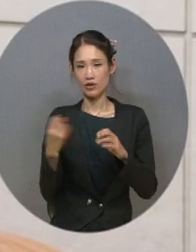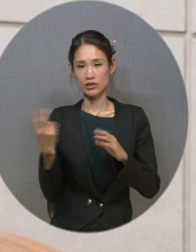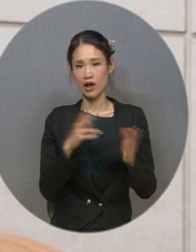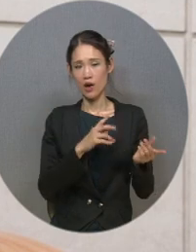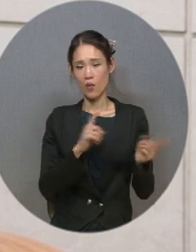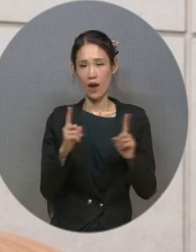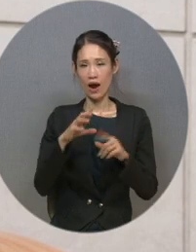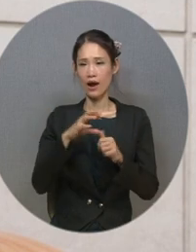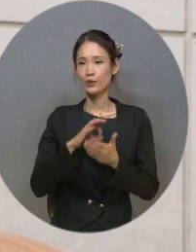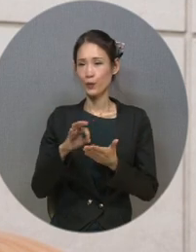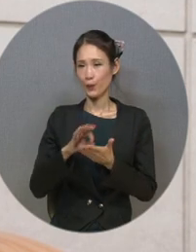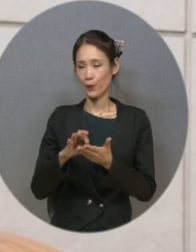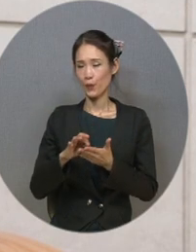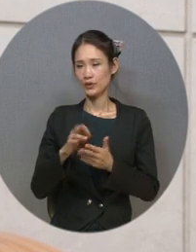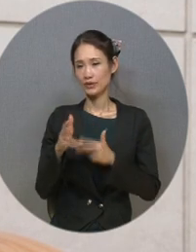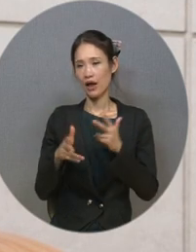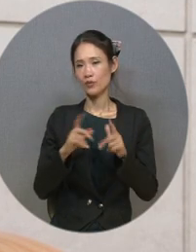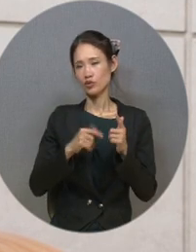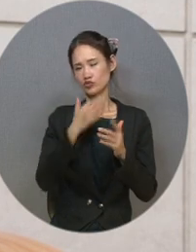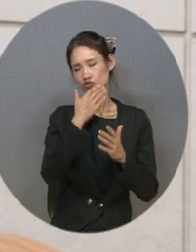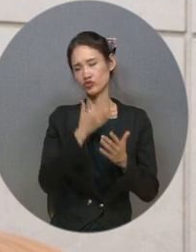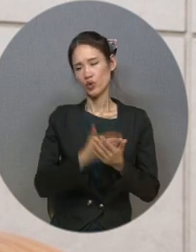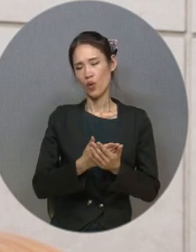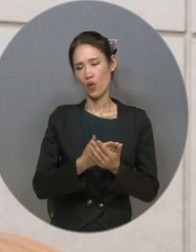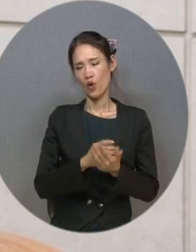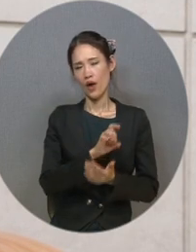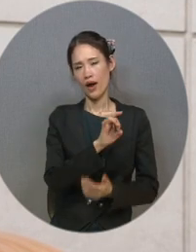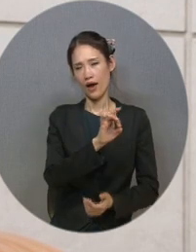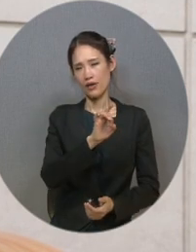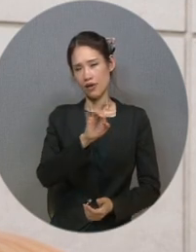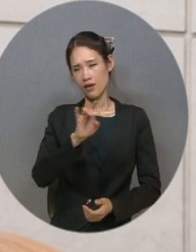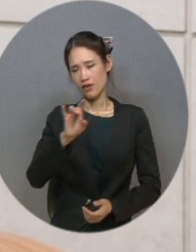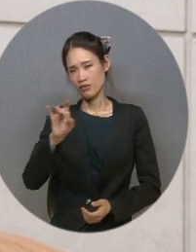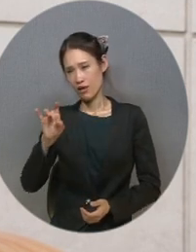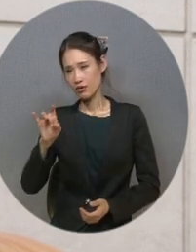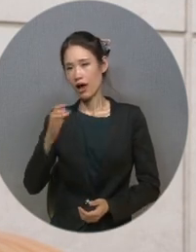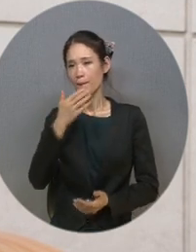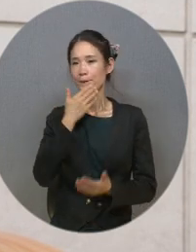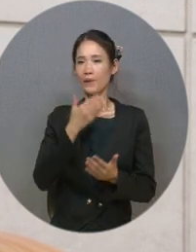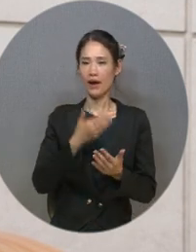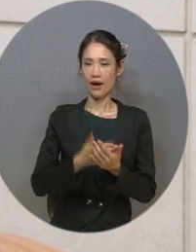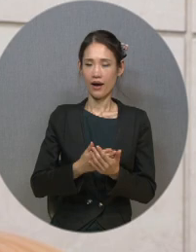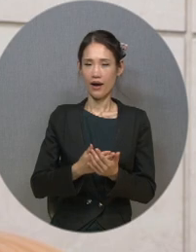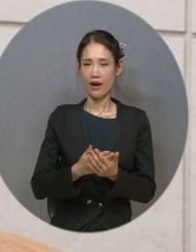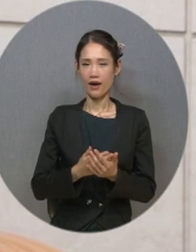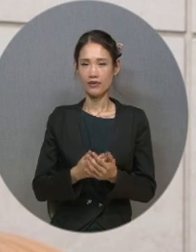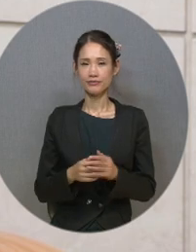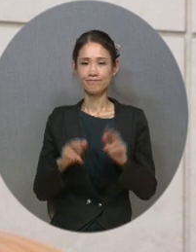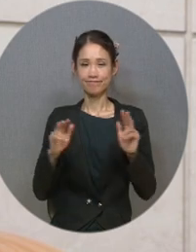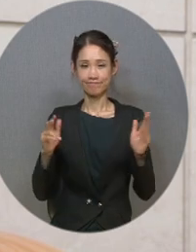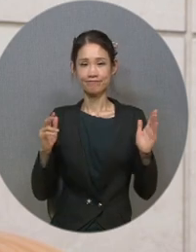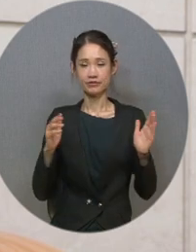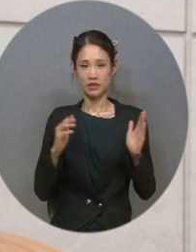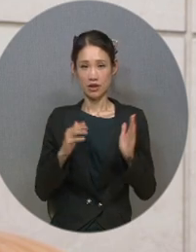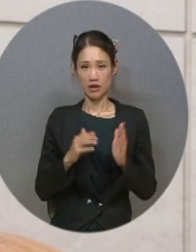됩니다. 이러한 공장들이 속속 들어서거나 지금 준공이 됐습니다. 네. 그래서